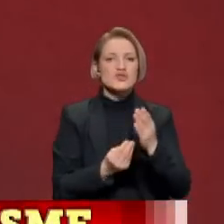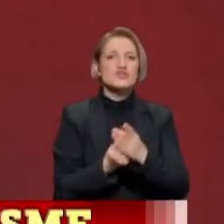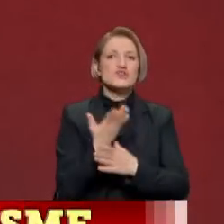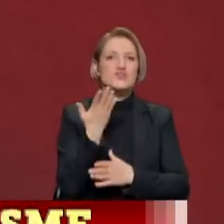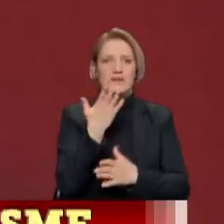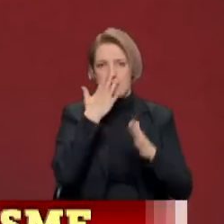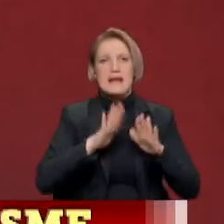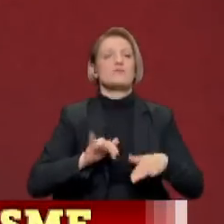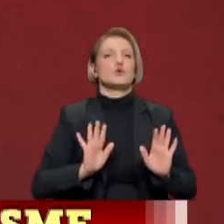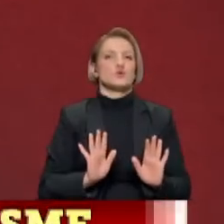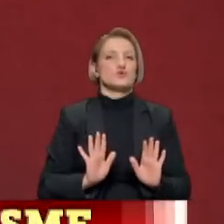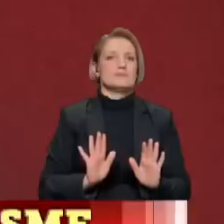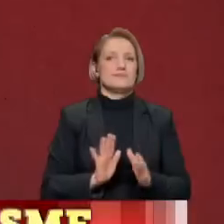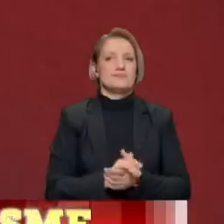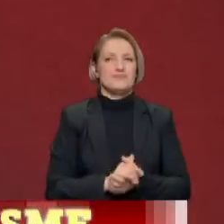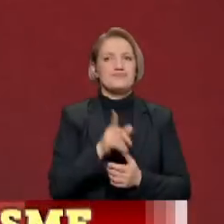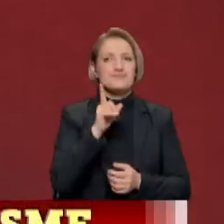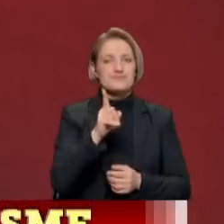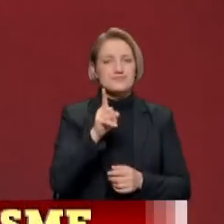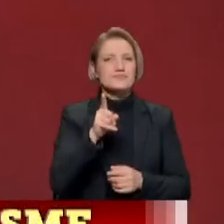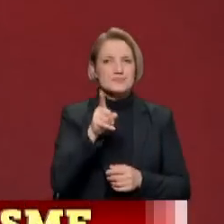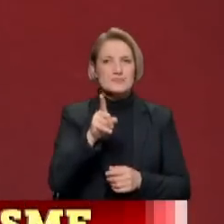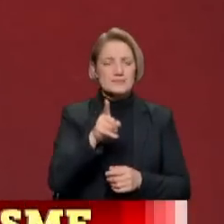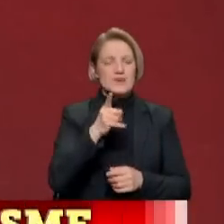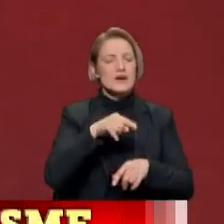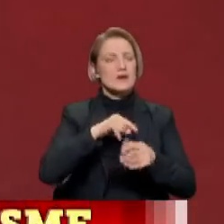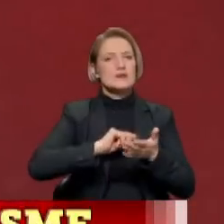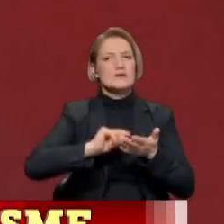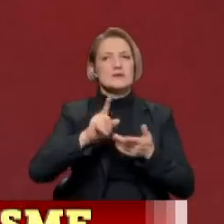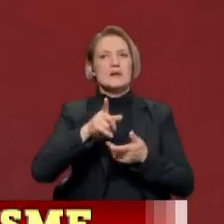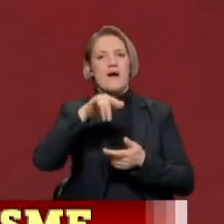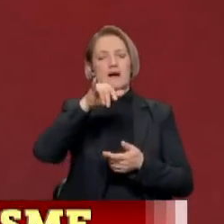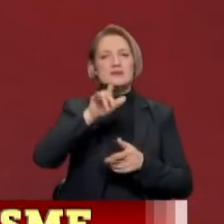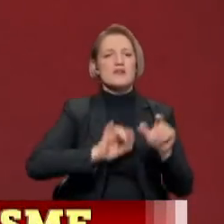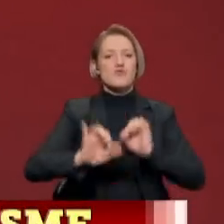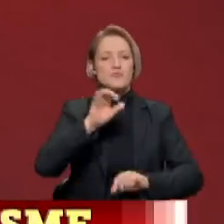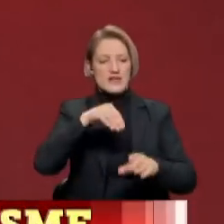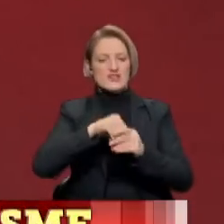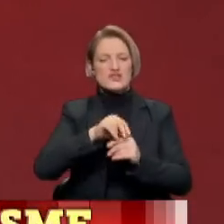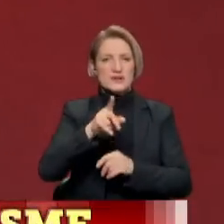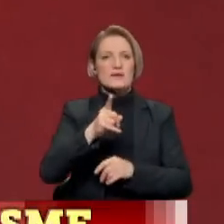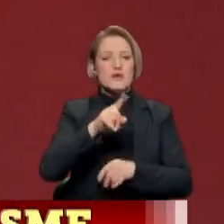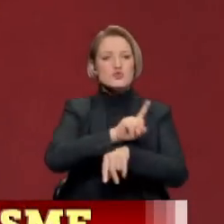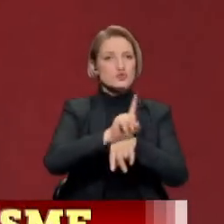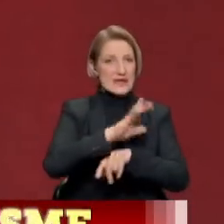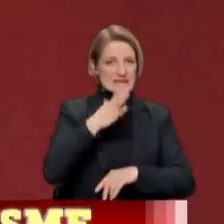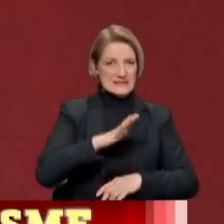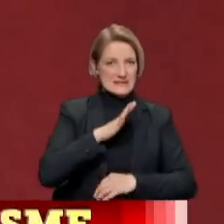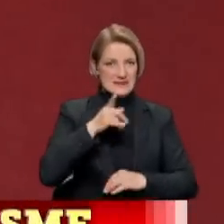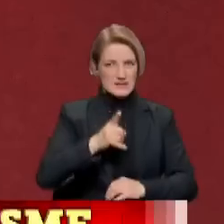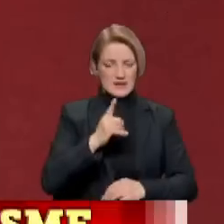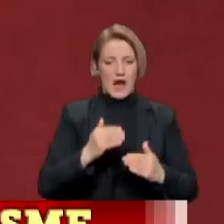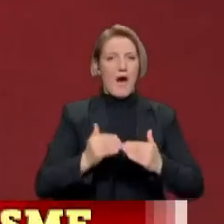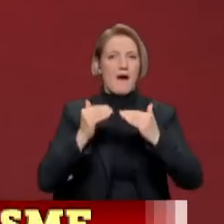çıkacağını beklemiyordunuz. Yani siz mütalaa için süre istediğinizde 15 gün, 1 ay, 6 ay, 1 yıl hani ne kadar ertelenir?